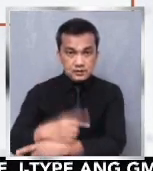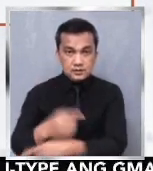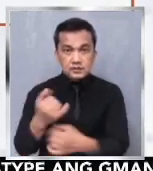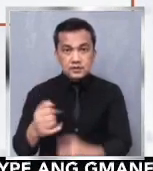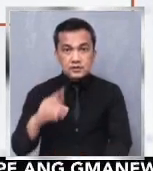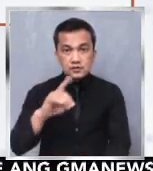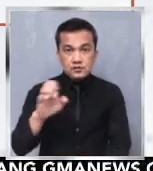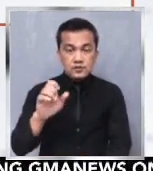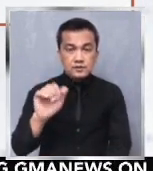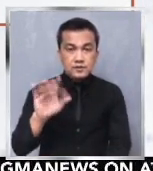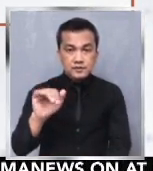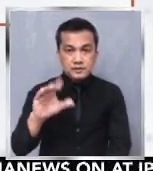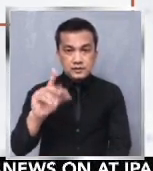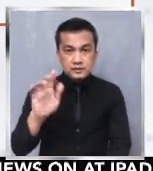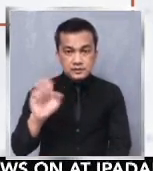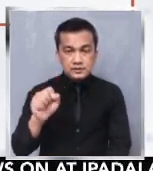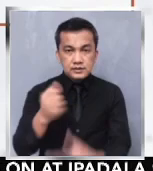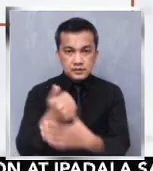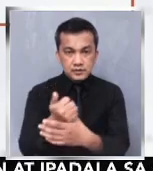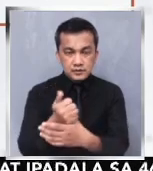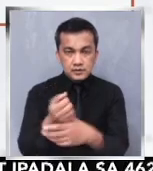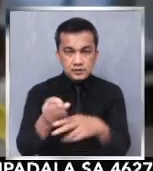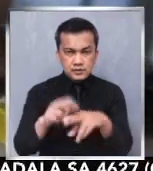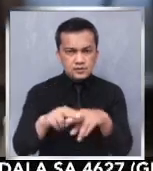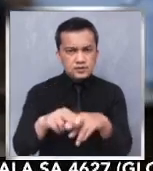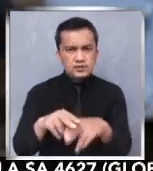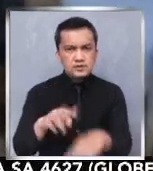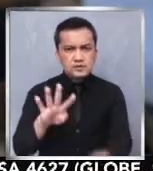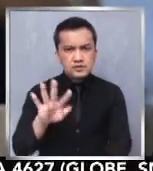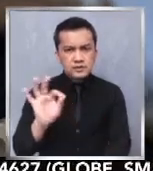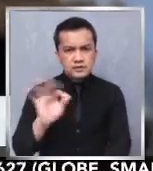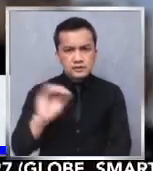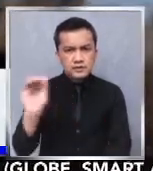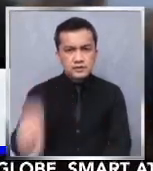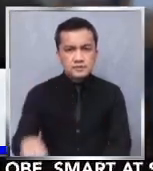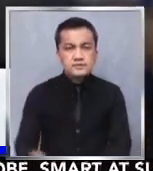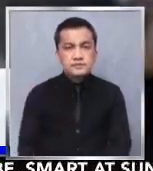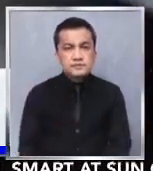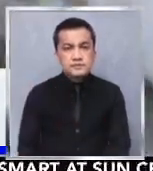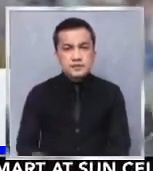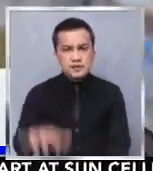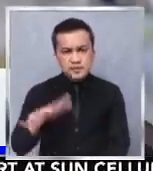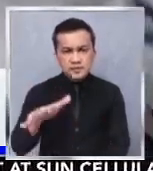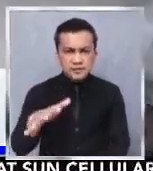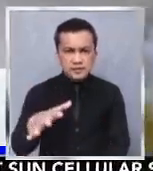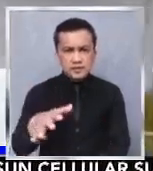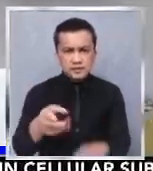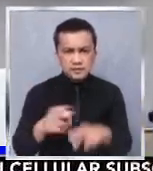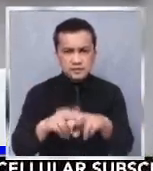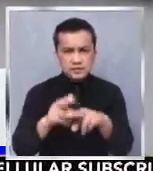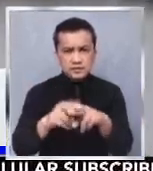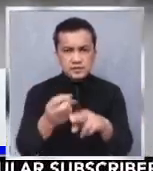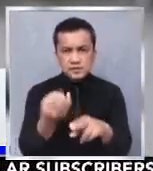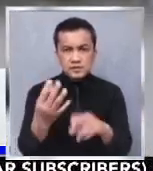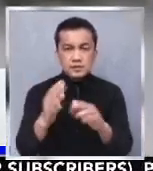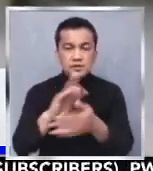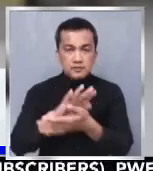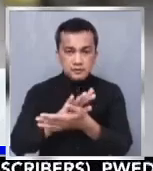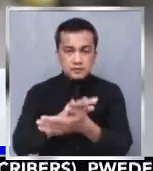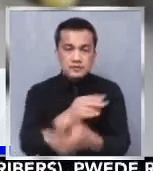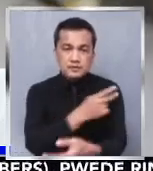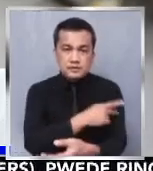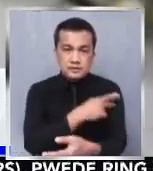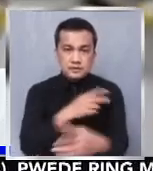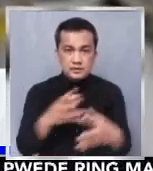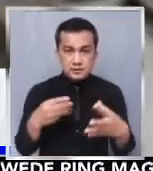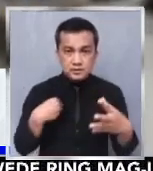na ang average, tumaas ng 49%. May bahagyaring pagtaas sa bilang ng COVID patients na ina-admit sa ospital at